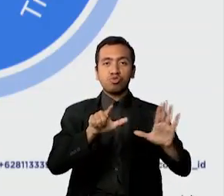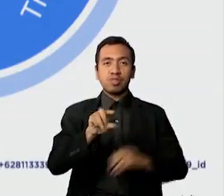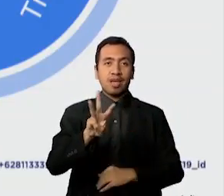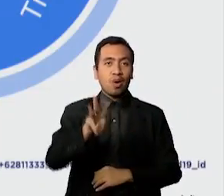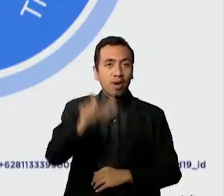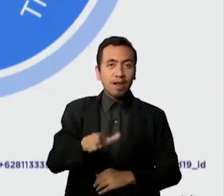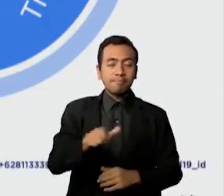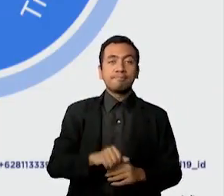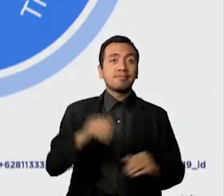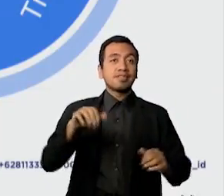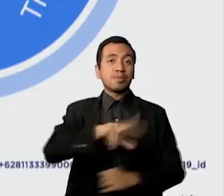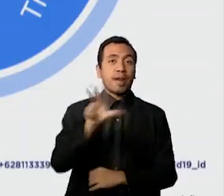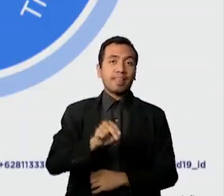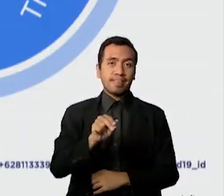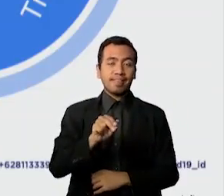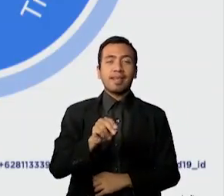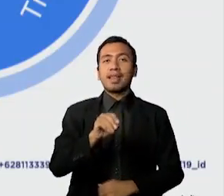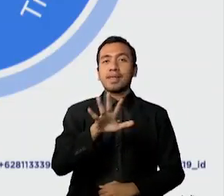5.473, Jawa Barat